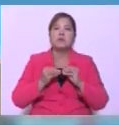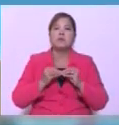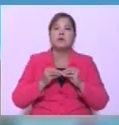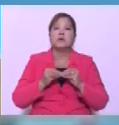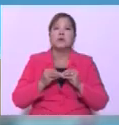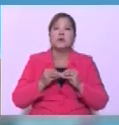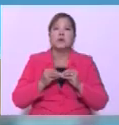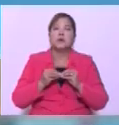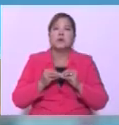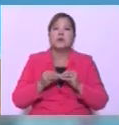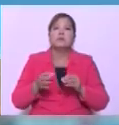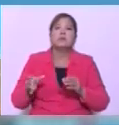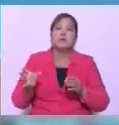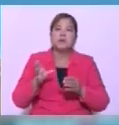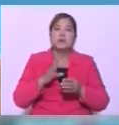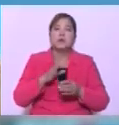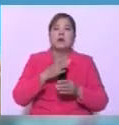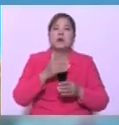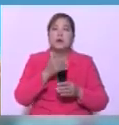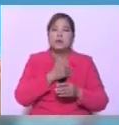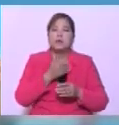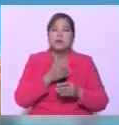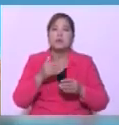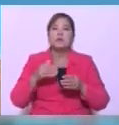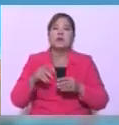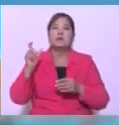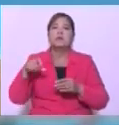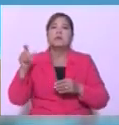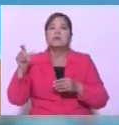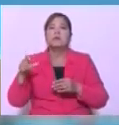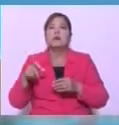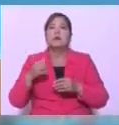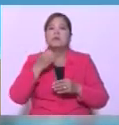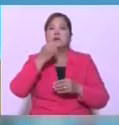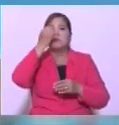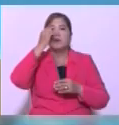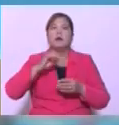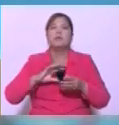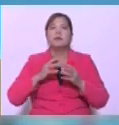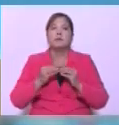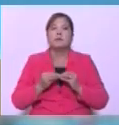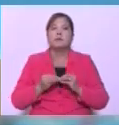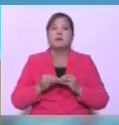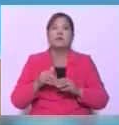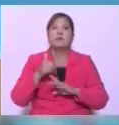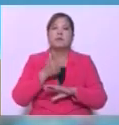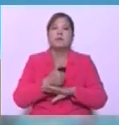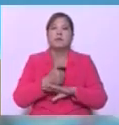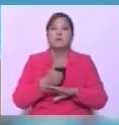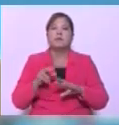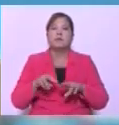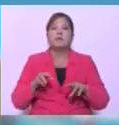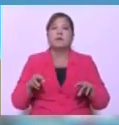бедствиями. Мы мобилизовали и финансовые ресурсы, и человеческие ресурсы. И благодаря активной работе правительства, акимов, мы